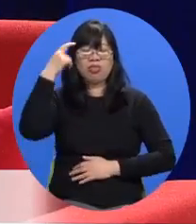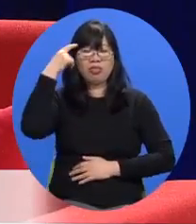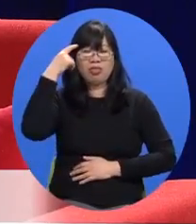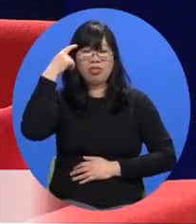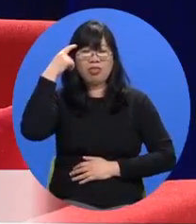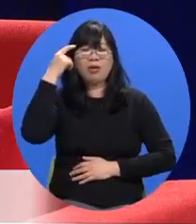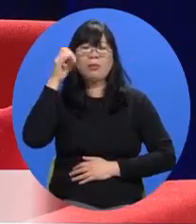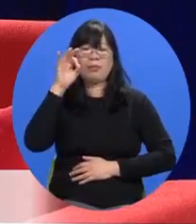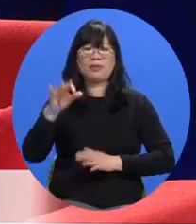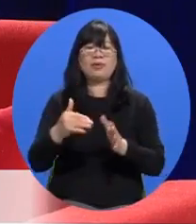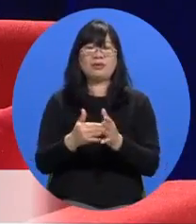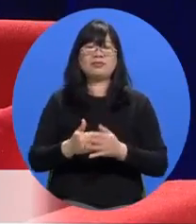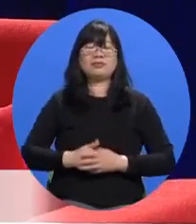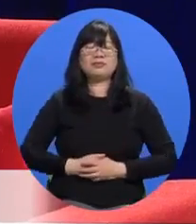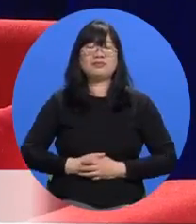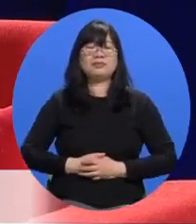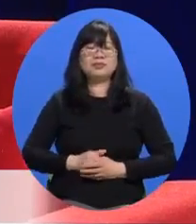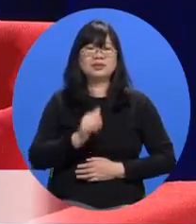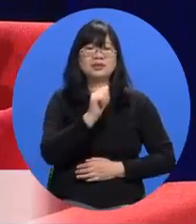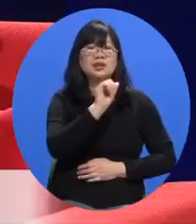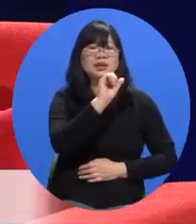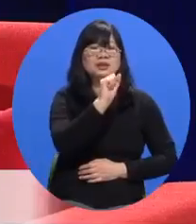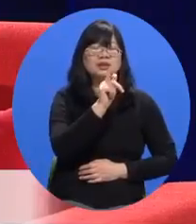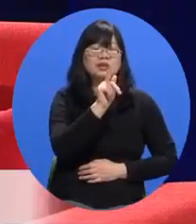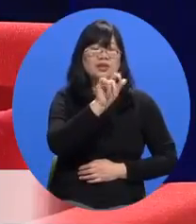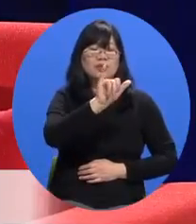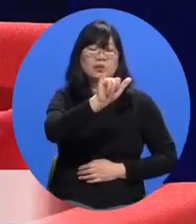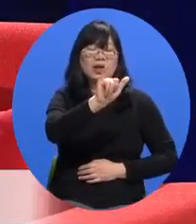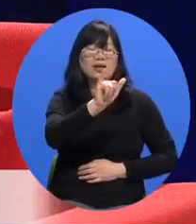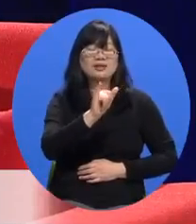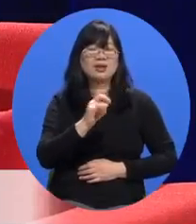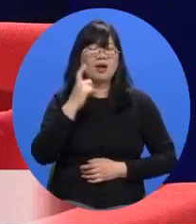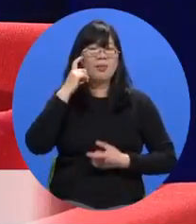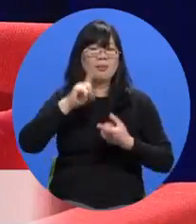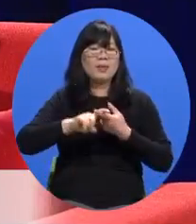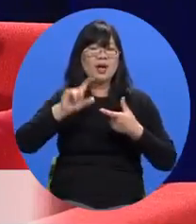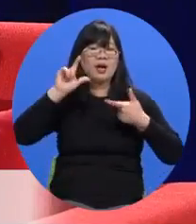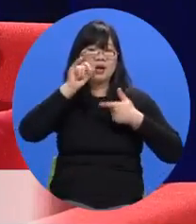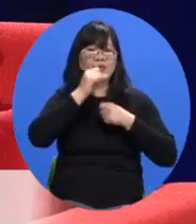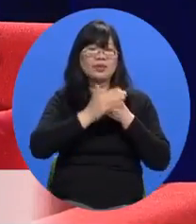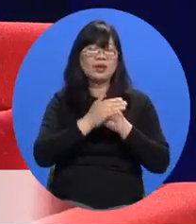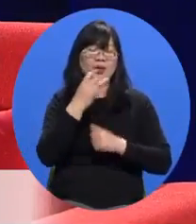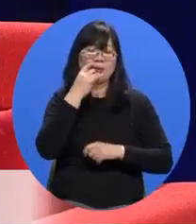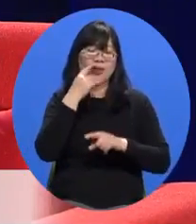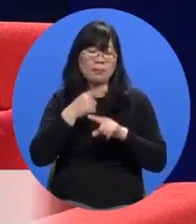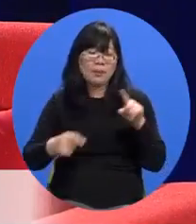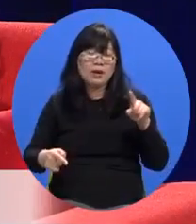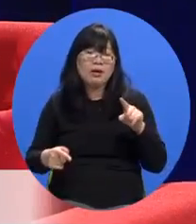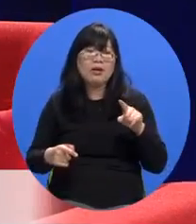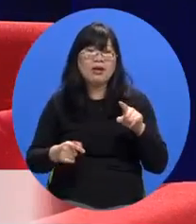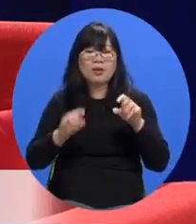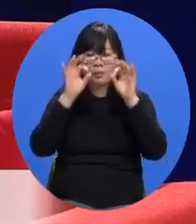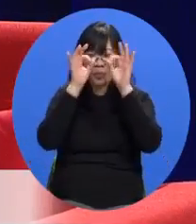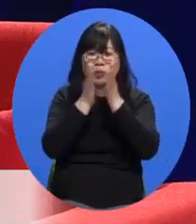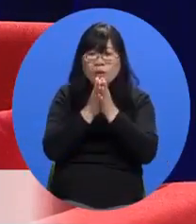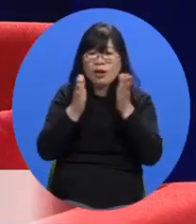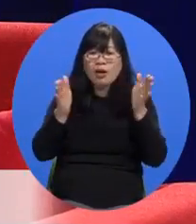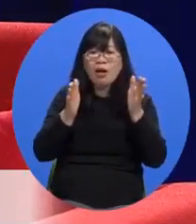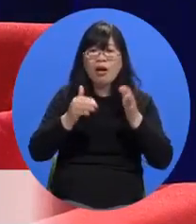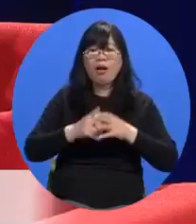없었을까를 생각해봤습니다. 네. 스카이캐슬이 하도 이슈가 돼서 이제 호기심 반으로 보기